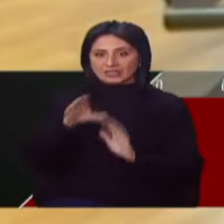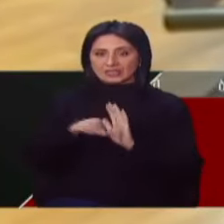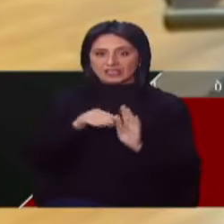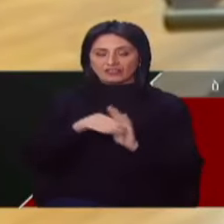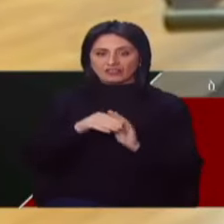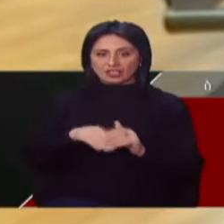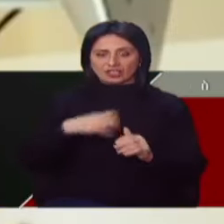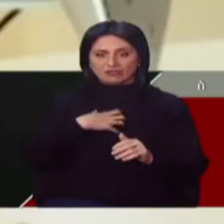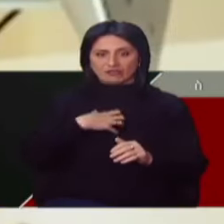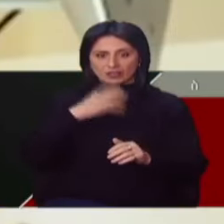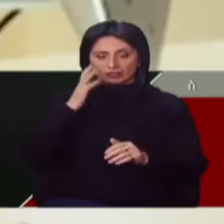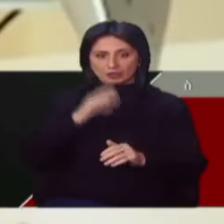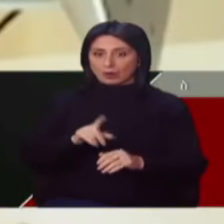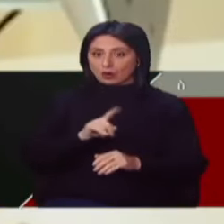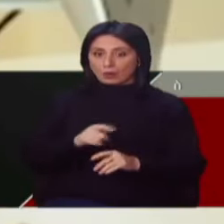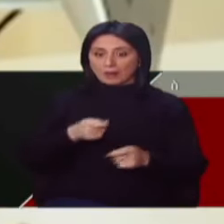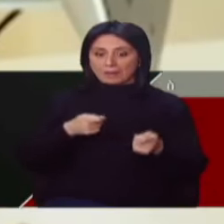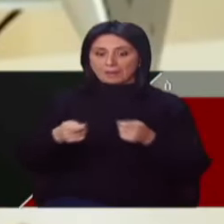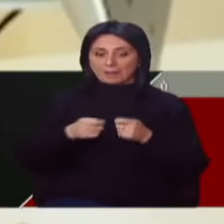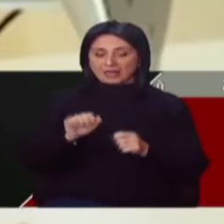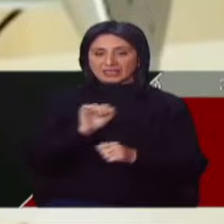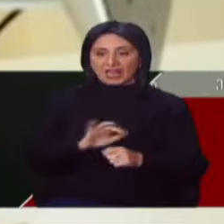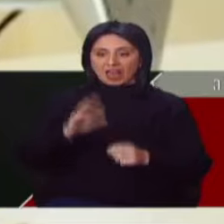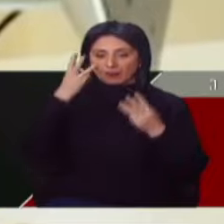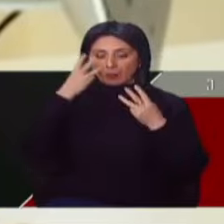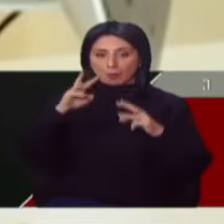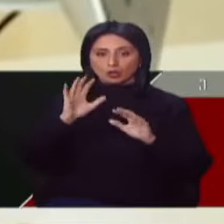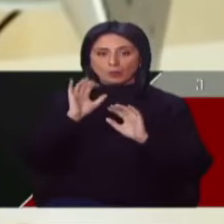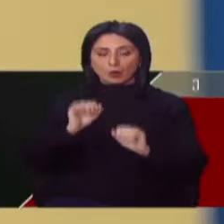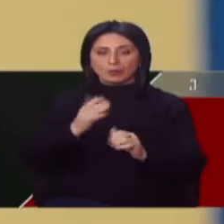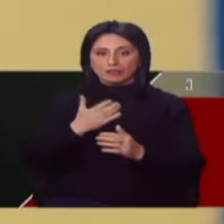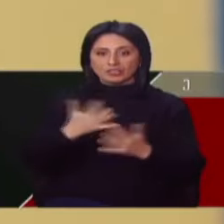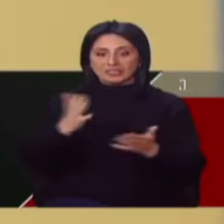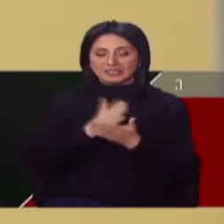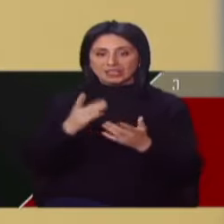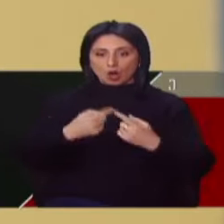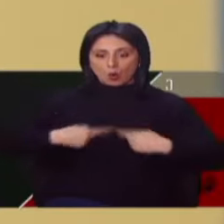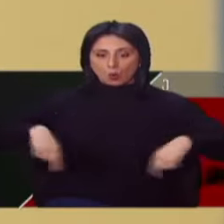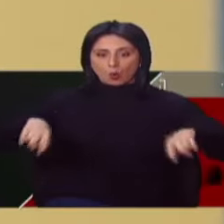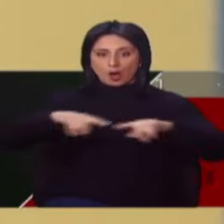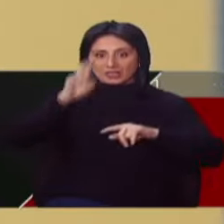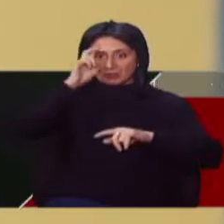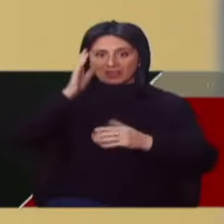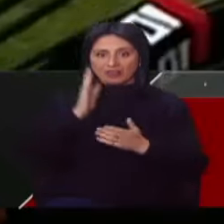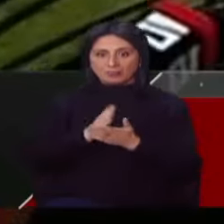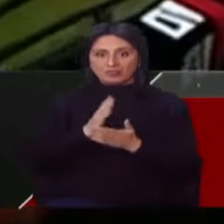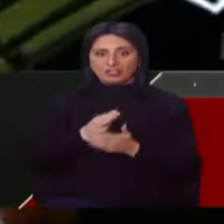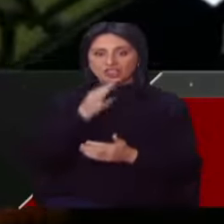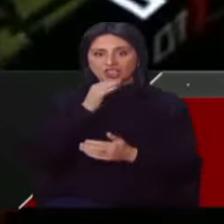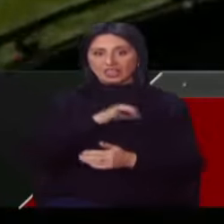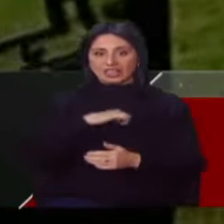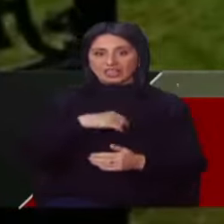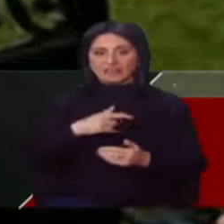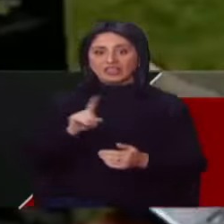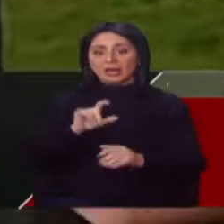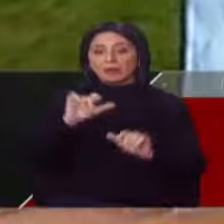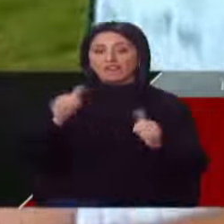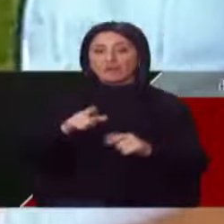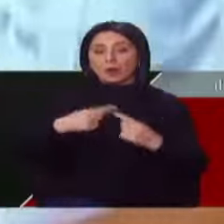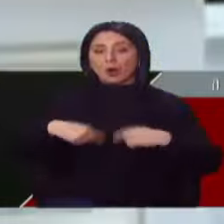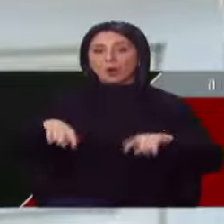არჩევნები გადამწყვეტი იქნება და რომ მართვის ისეთი ევროპული მოდელის მომხრეა, რომელიც დიდწილად კოალიციურ მთავრობებზე დგას, ჯერ თავად მოუწევს რაიმე